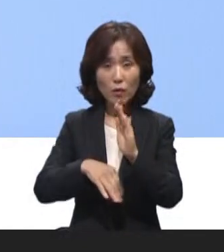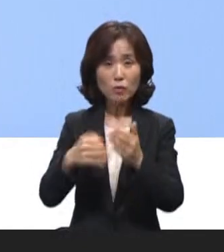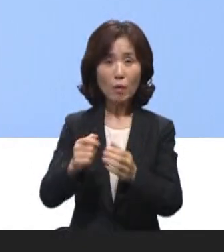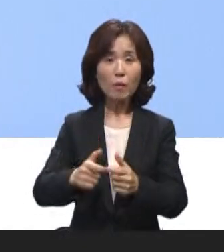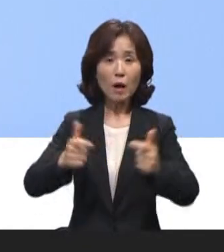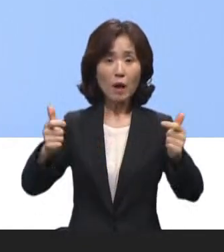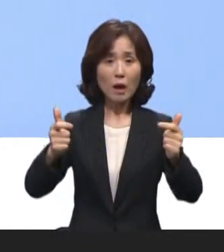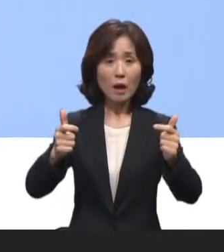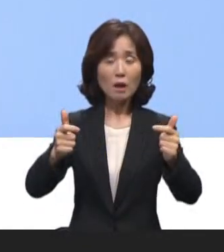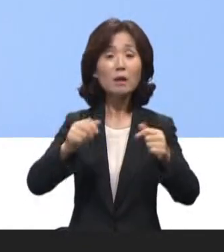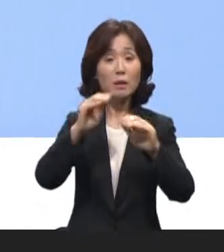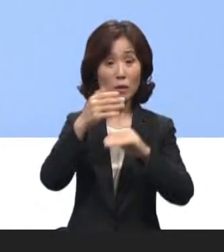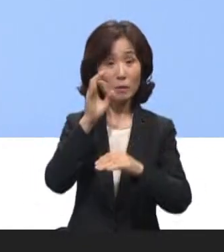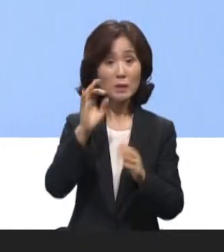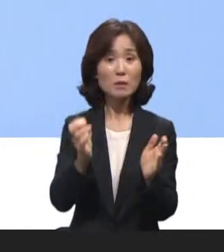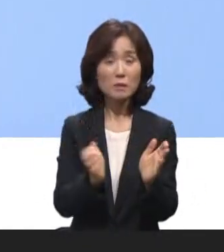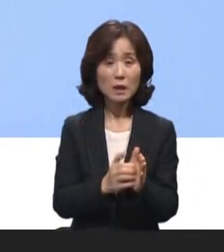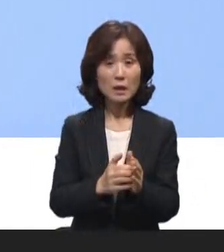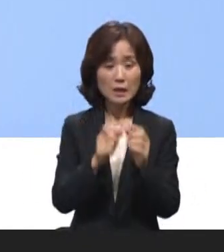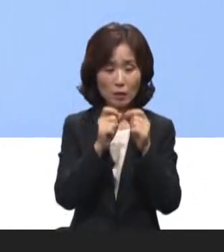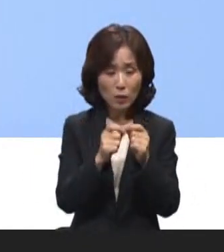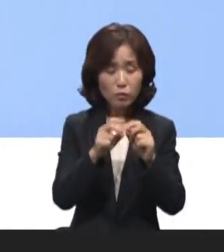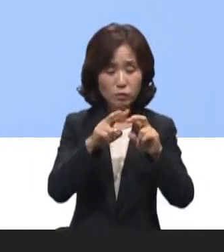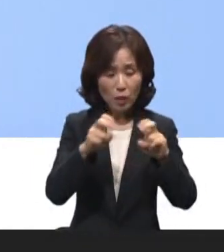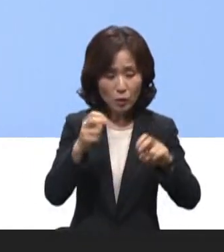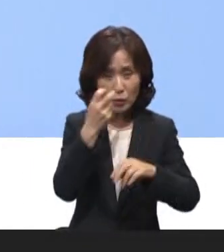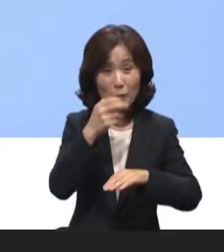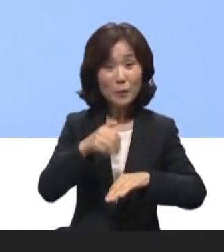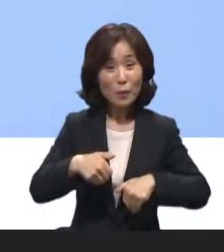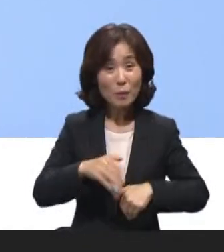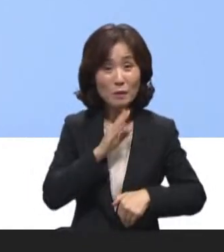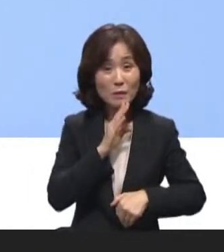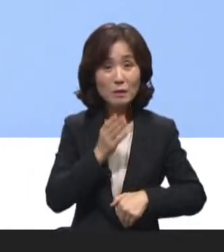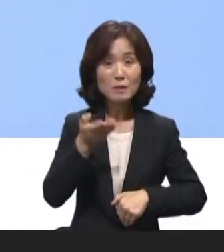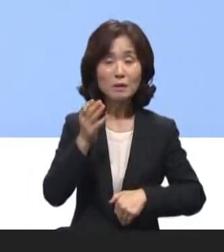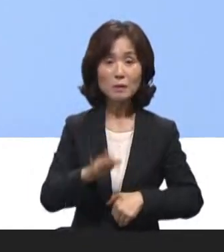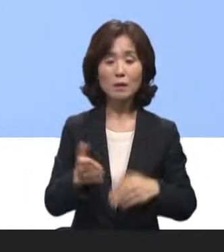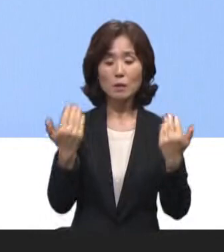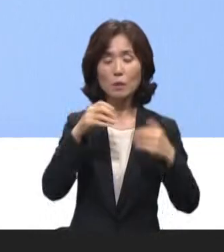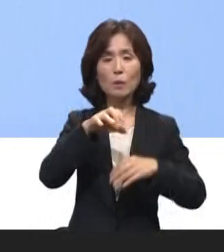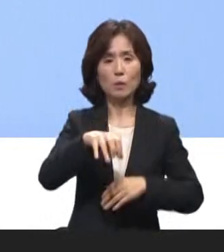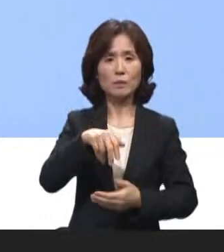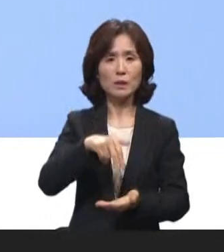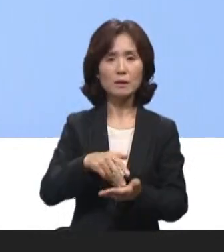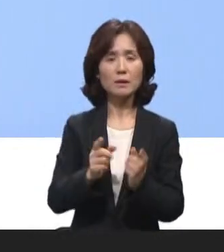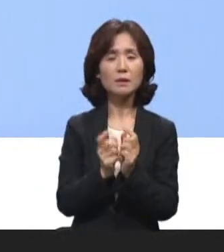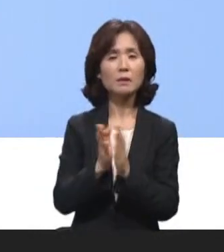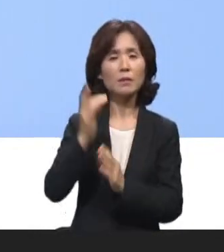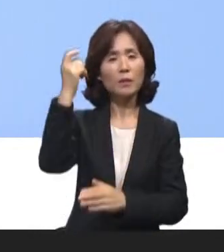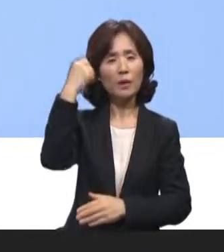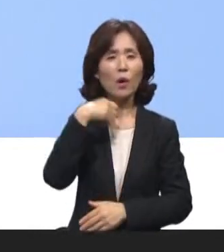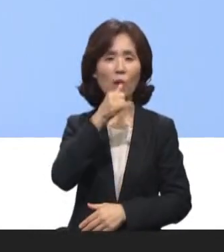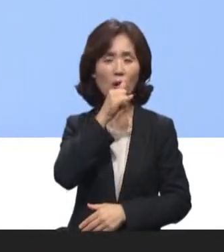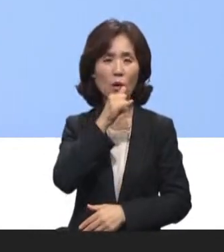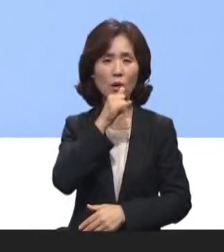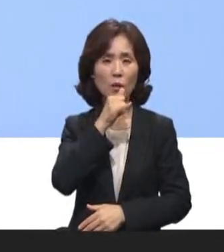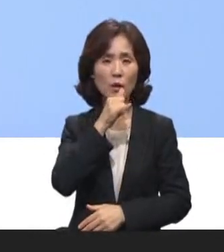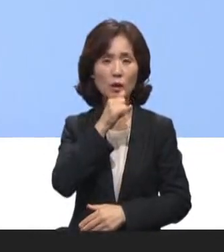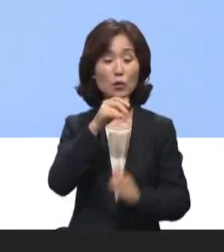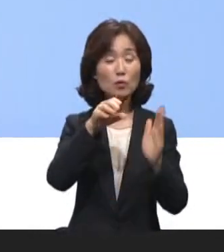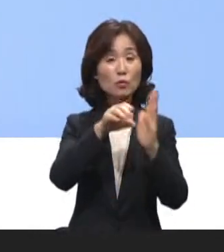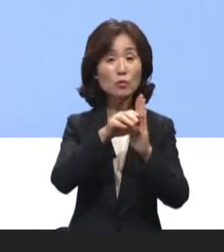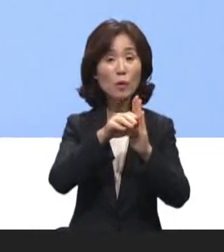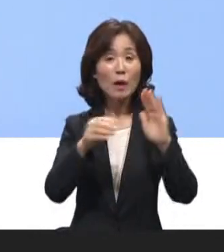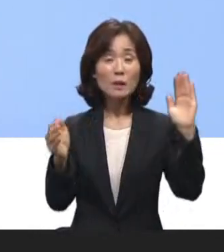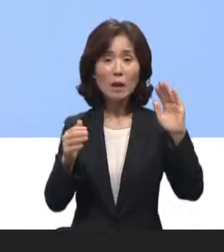봤는데요 실제 이건 정밀한 분석과 조사가 필요하긴 하지만 학교 현장의 입장에서 체감하는 부분이 좀 있습니다 좀 중 2권이 좀